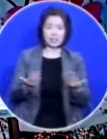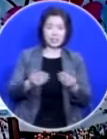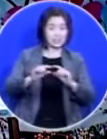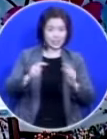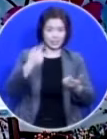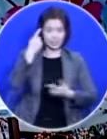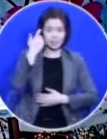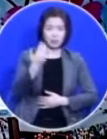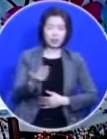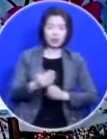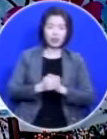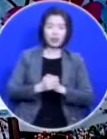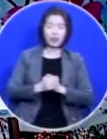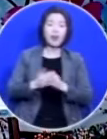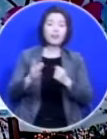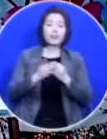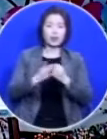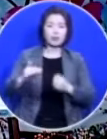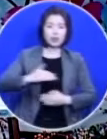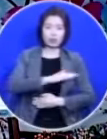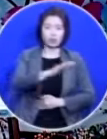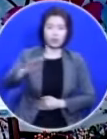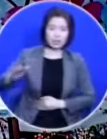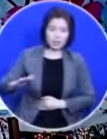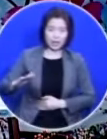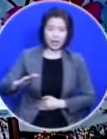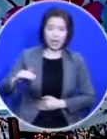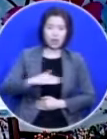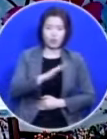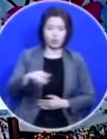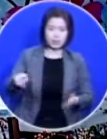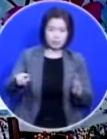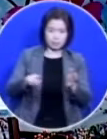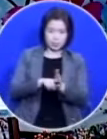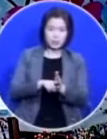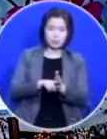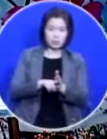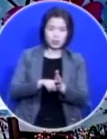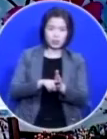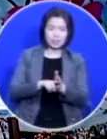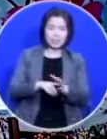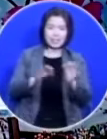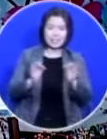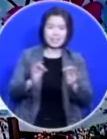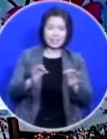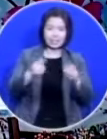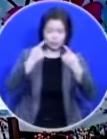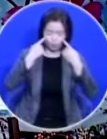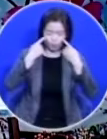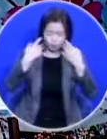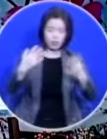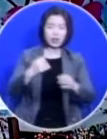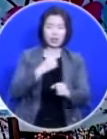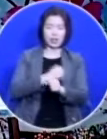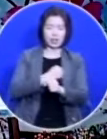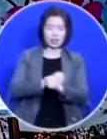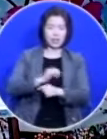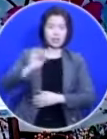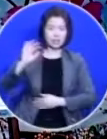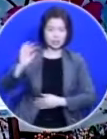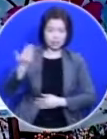아니겠습니까 그러므로 우리가 우리의 믿음을 아 이제는 아주 분명하게 해야 할